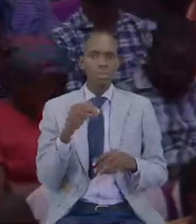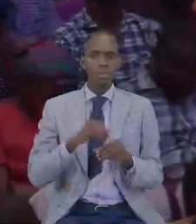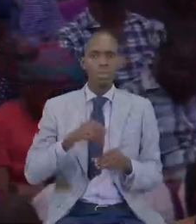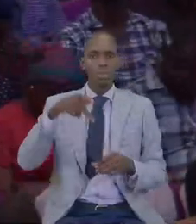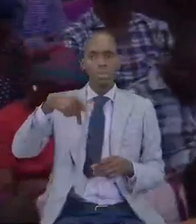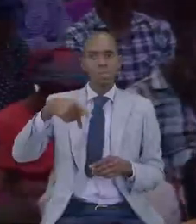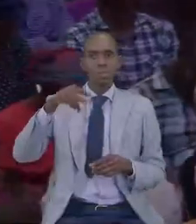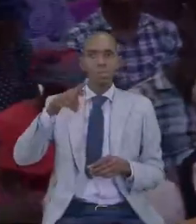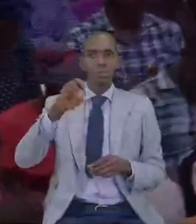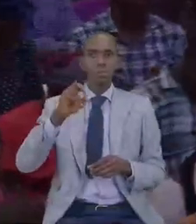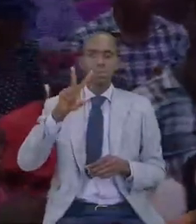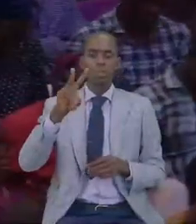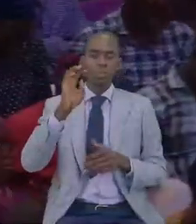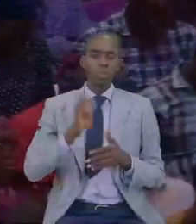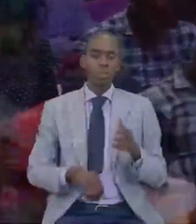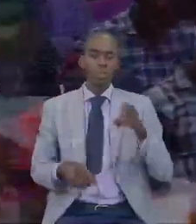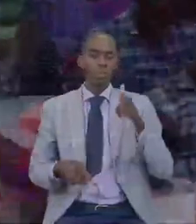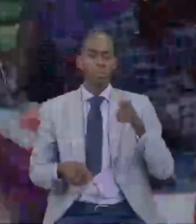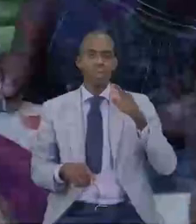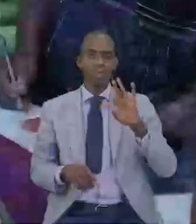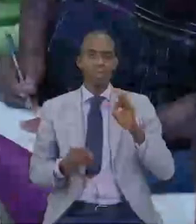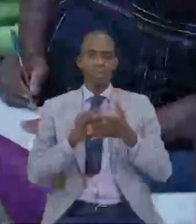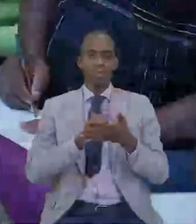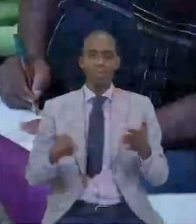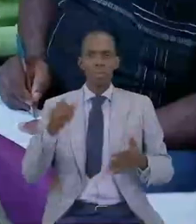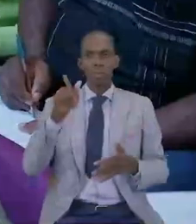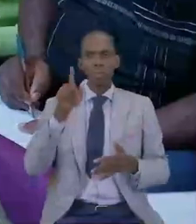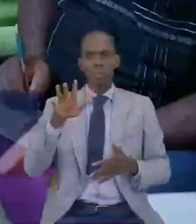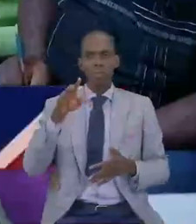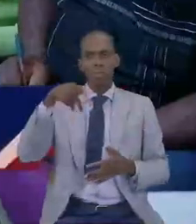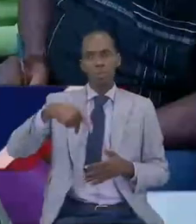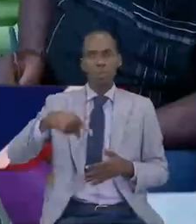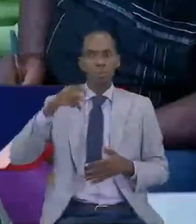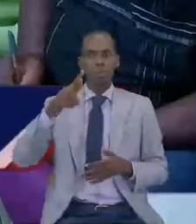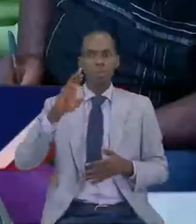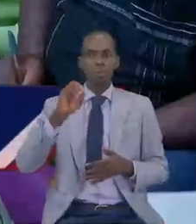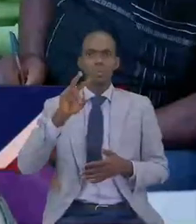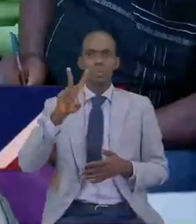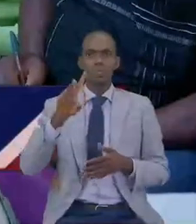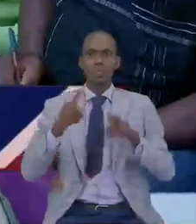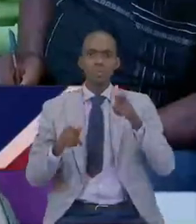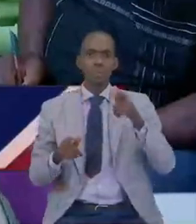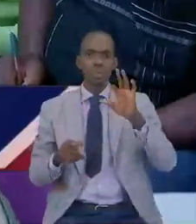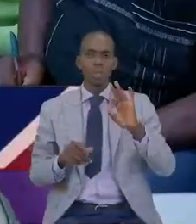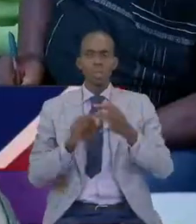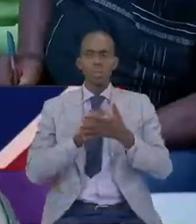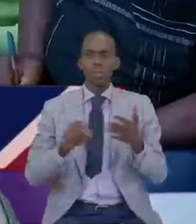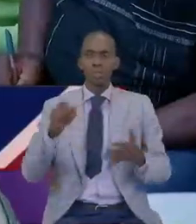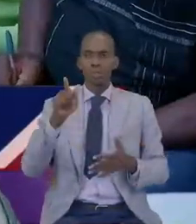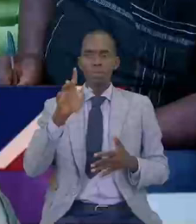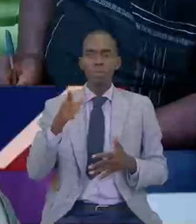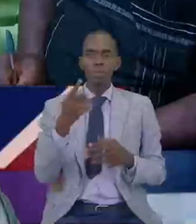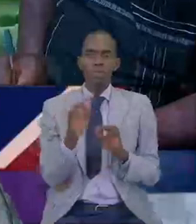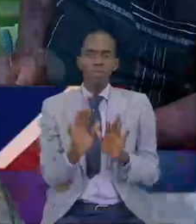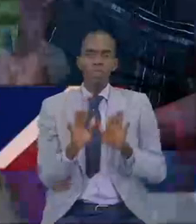29. Verset 25. Proverbe 29, 25. Proverbe 29,